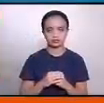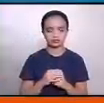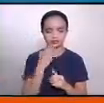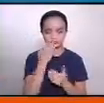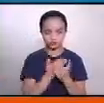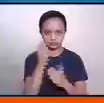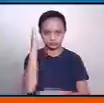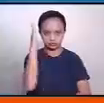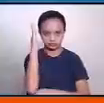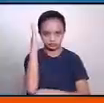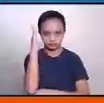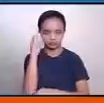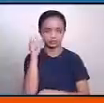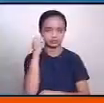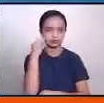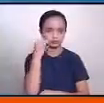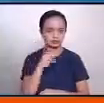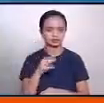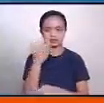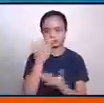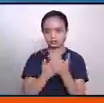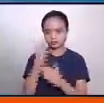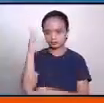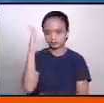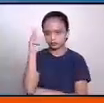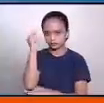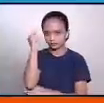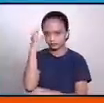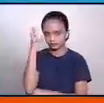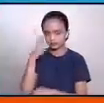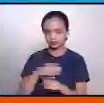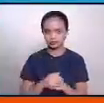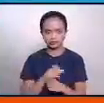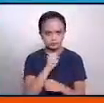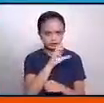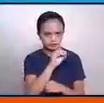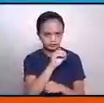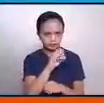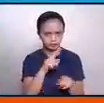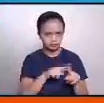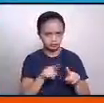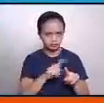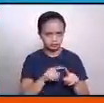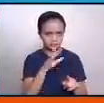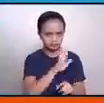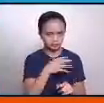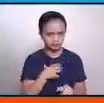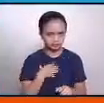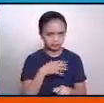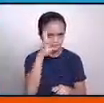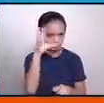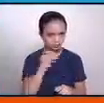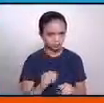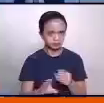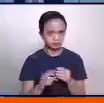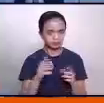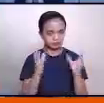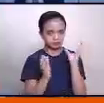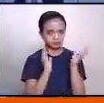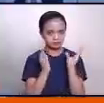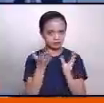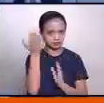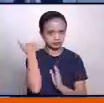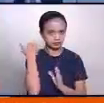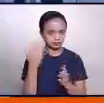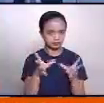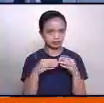Magandang tanghali po, Ma'am. Magandang tanghali po, Sir. Happy. So, medyo kakaiba po itong reklamo nyo, ano? Kumpara sa mga nakaraan naming